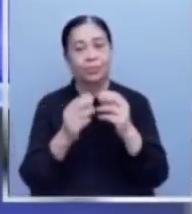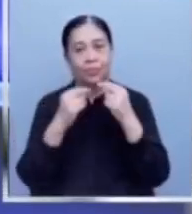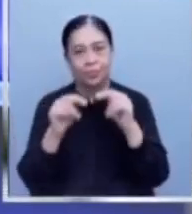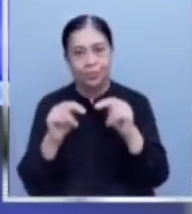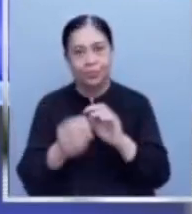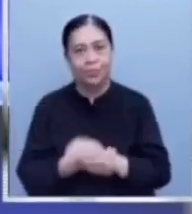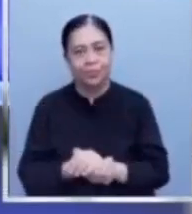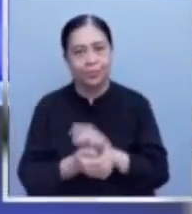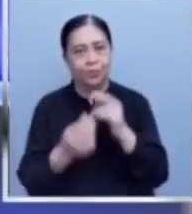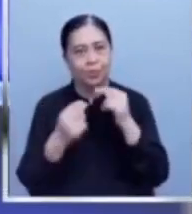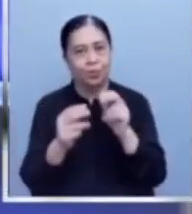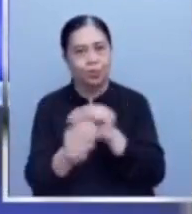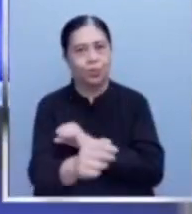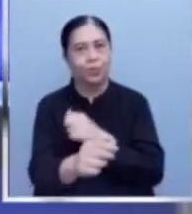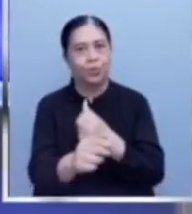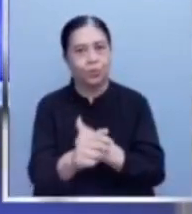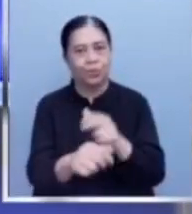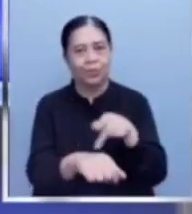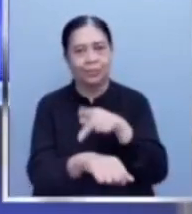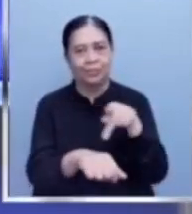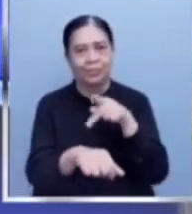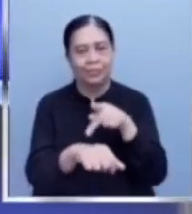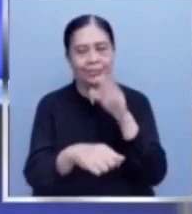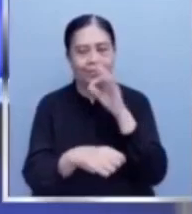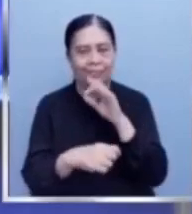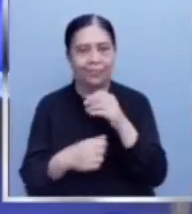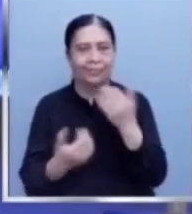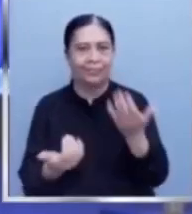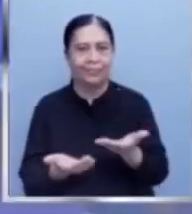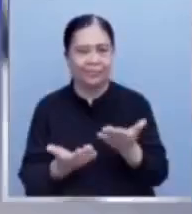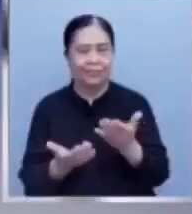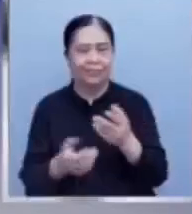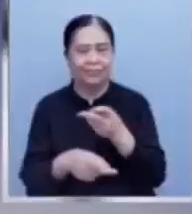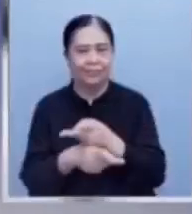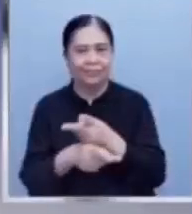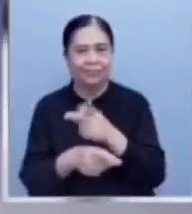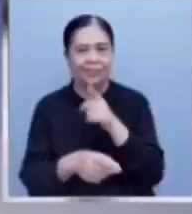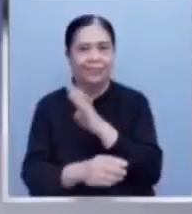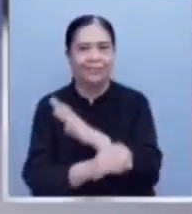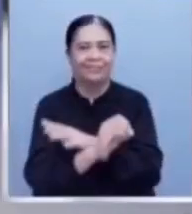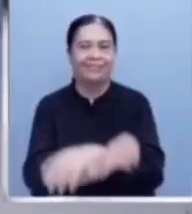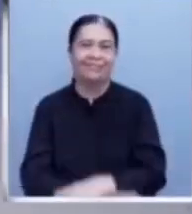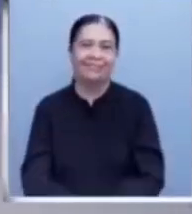News, ang News Authority ng Pilipino. Nakatuto kami 24 oras.